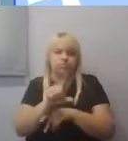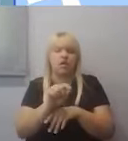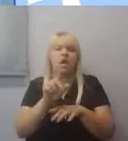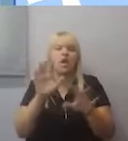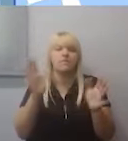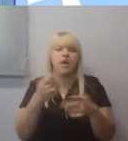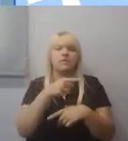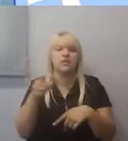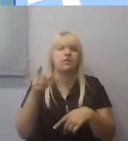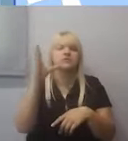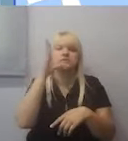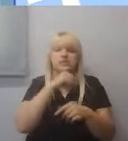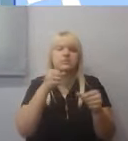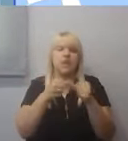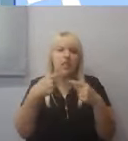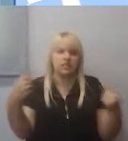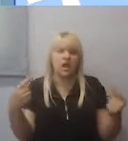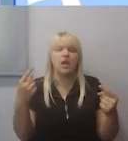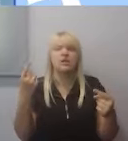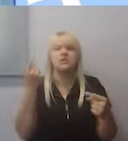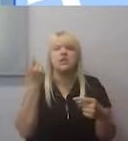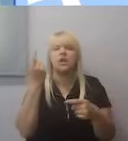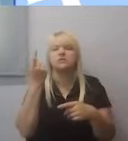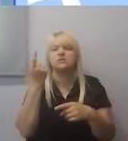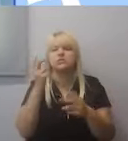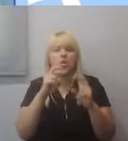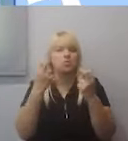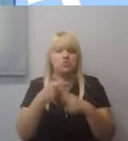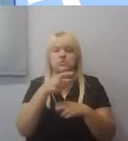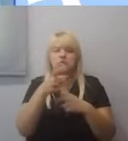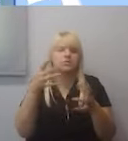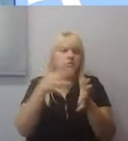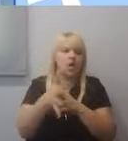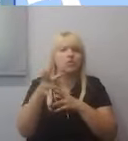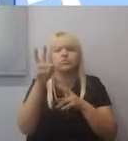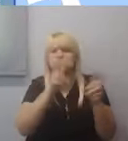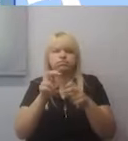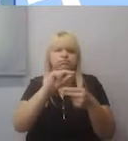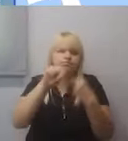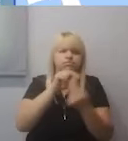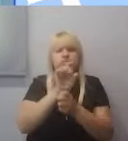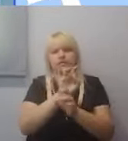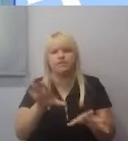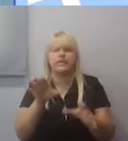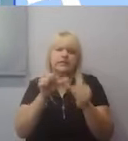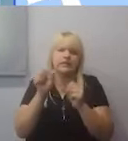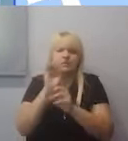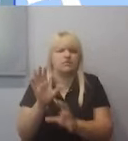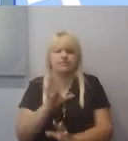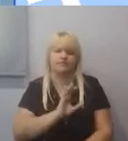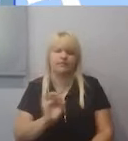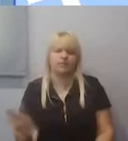detaļas kuras kamēr caur komisiju neesam to visu izanalizējuši ja t te tā sīkāk nestāstīšu